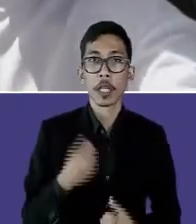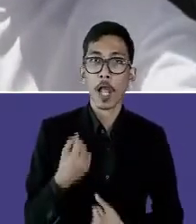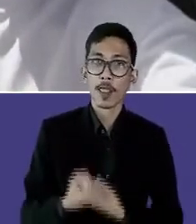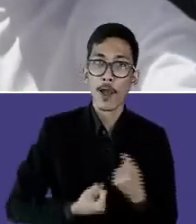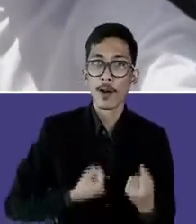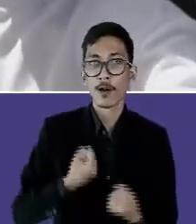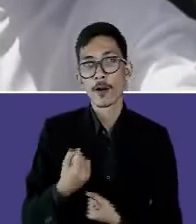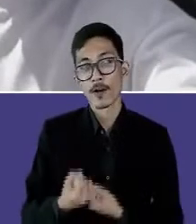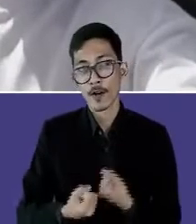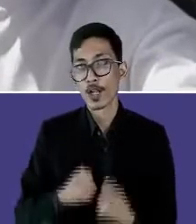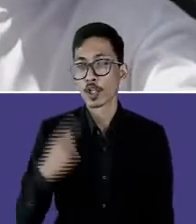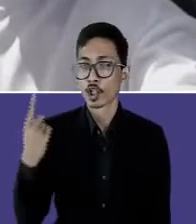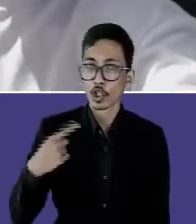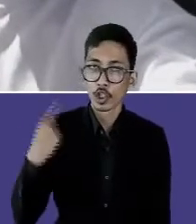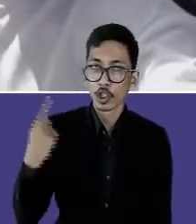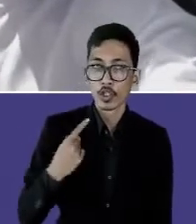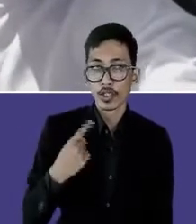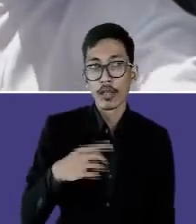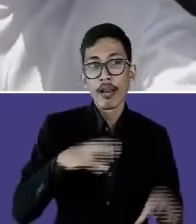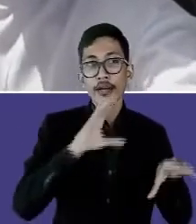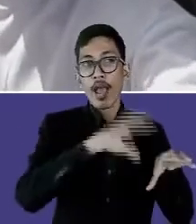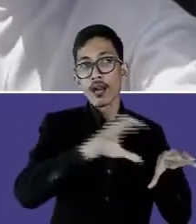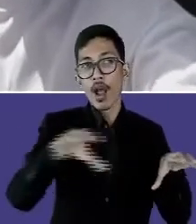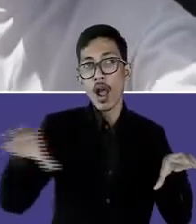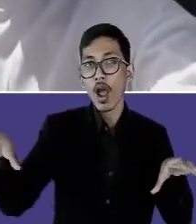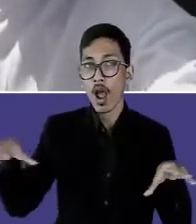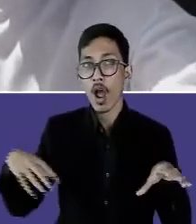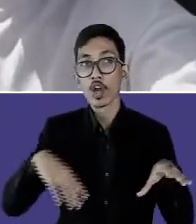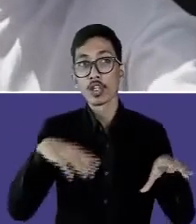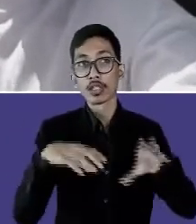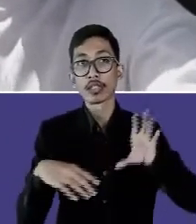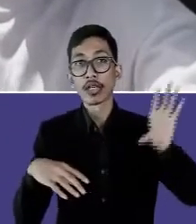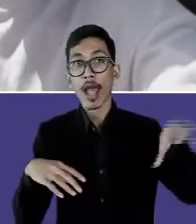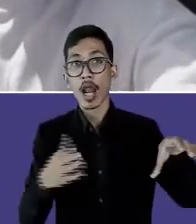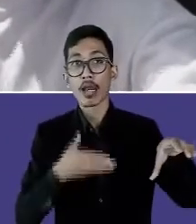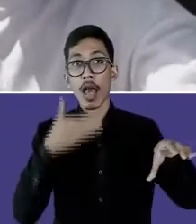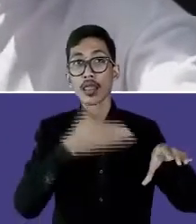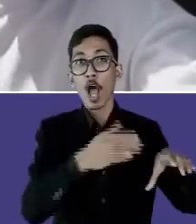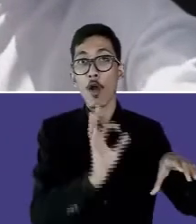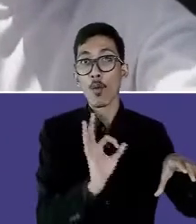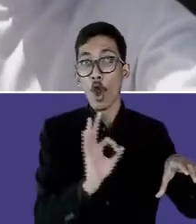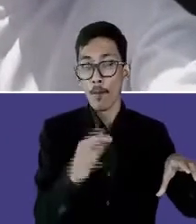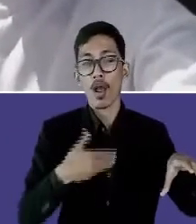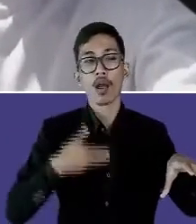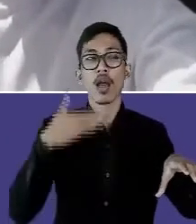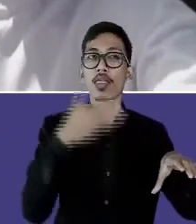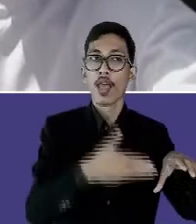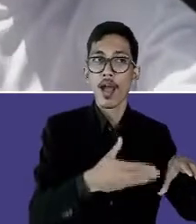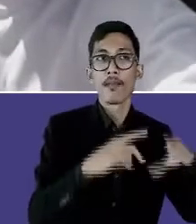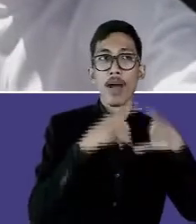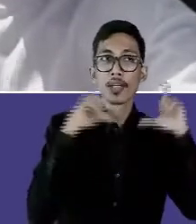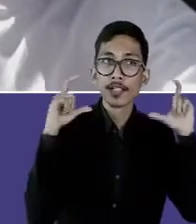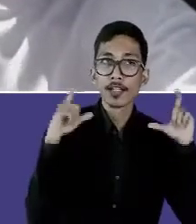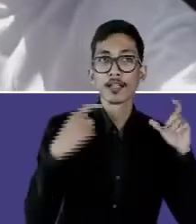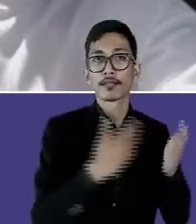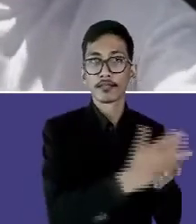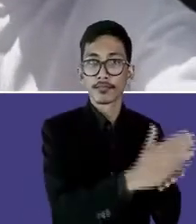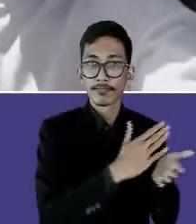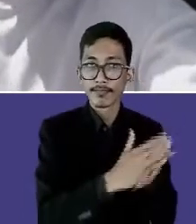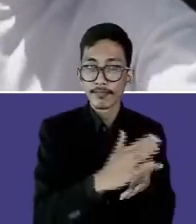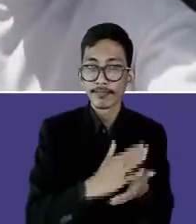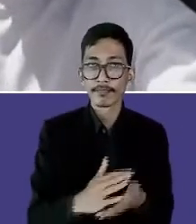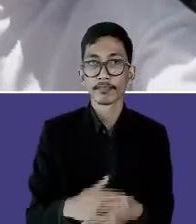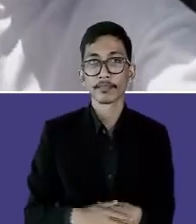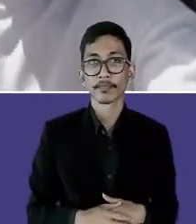ke ibaratnya ke daerah-daerah yang belum tersentuh adanya masker gitu ya Pak. Sehingga banyak sekali hal-hal baru di sini